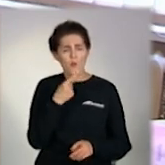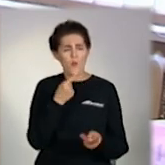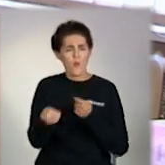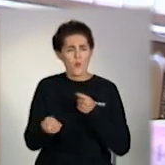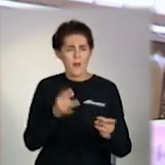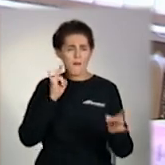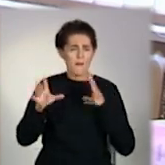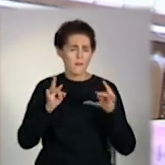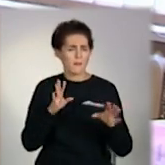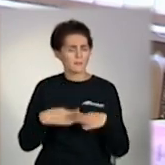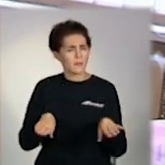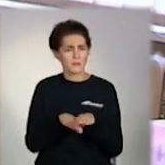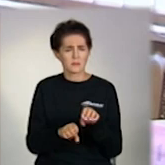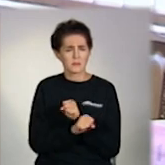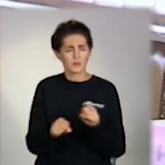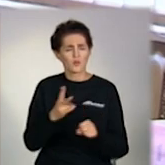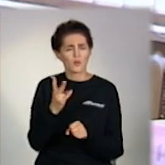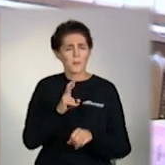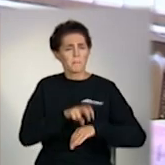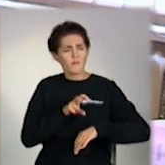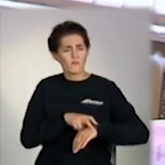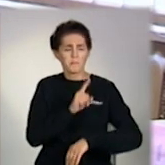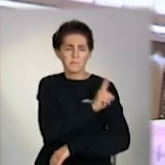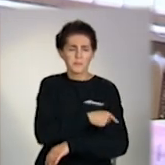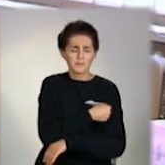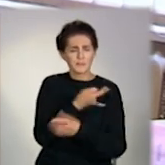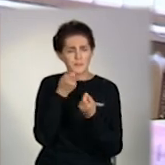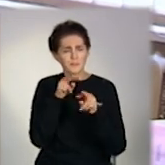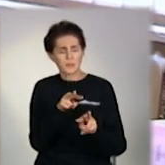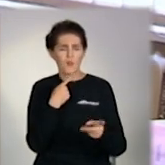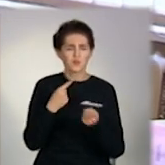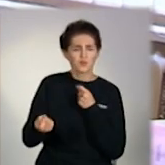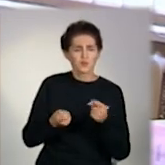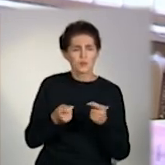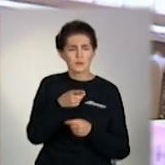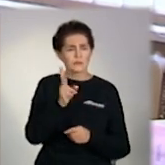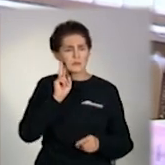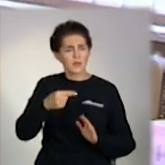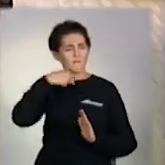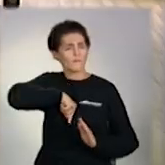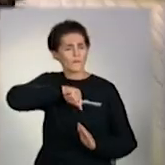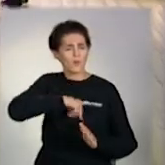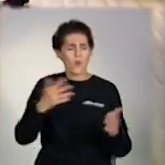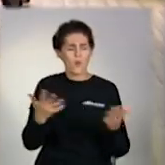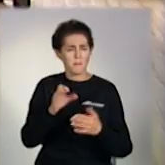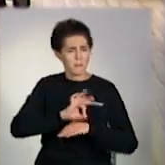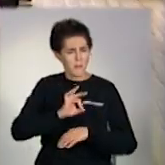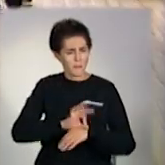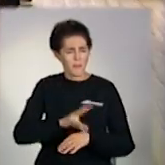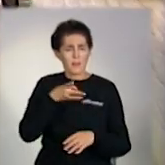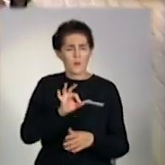рекламам, я бы сказала людям, всегда надо осторожно. Потому что вы не знаете, какие у вас соматические заболевания есть. Аби ж